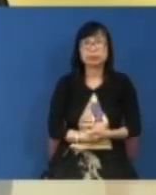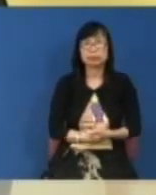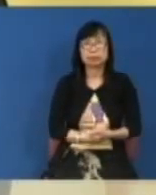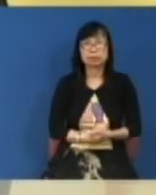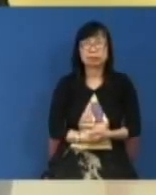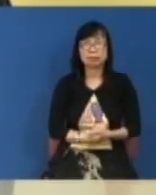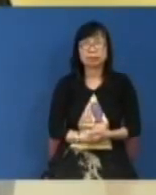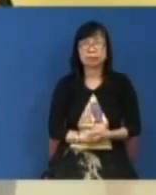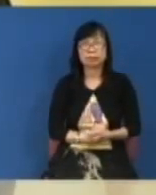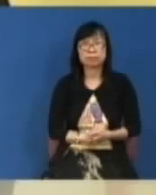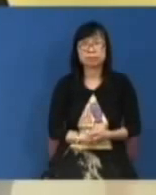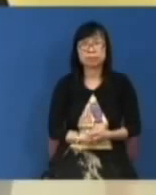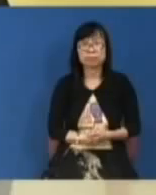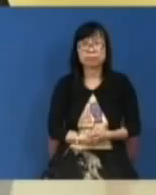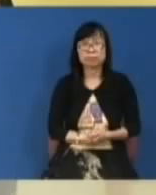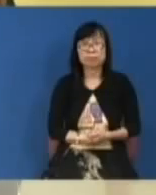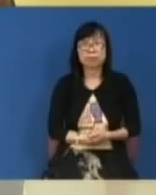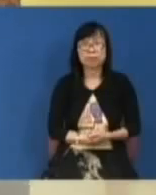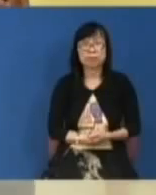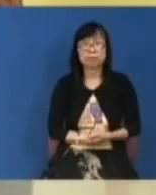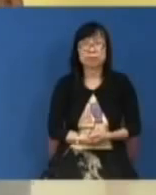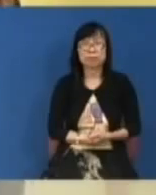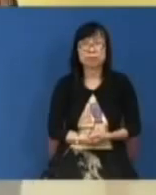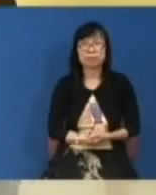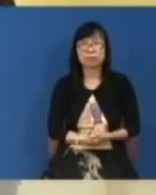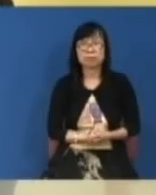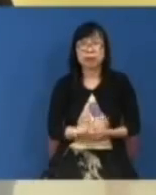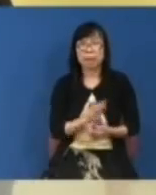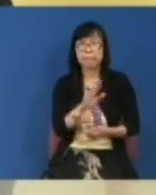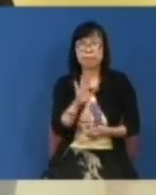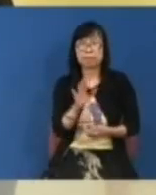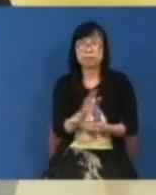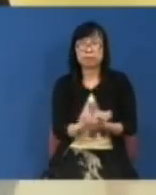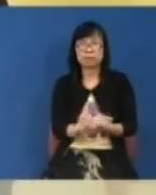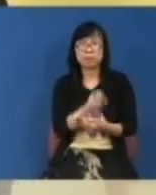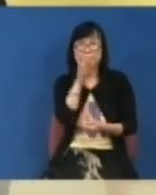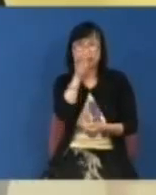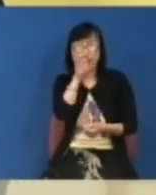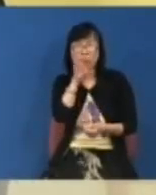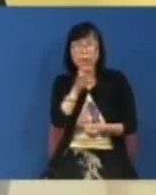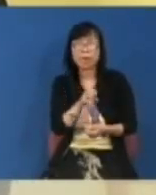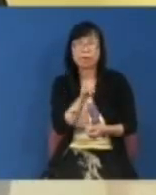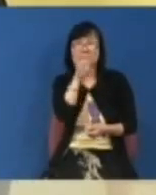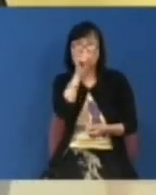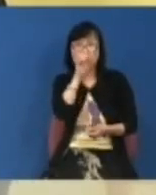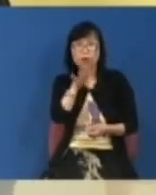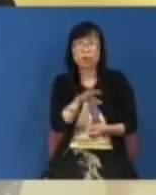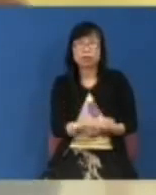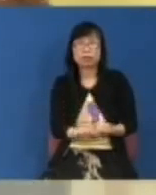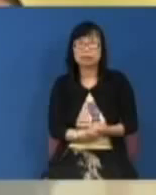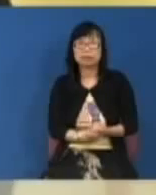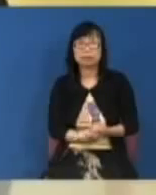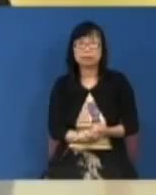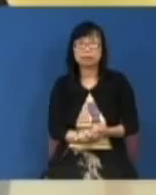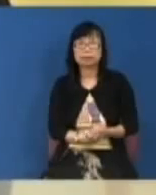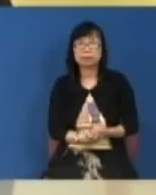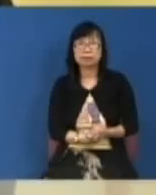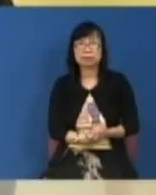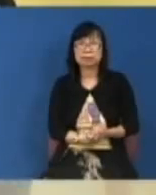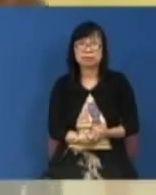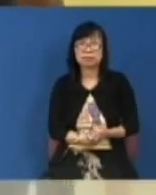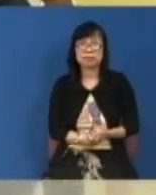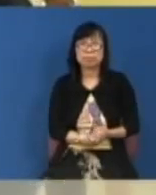你累佢，你累己都要累佢呢個，唔係個不倫不類啊嘛！你猛咁講，即係陳建文咁猛咁講嗰啲例係